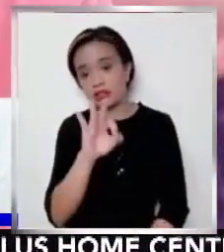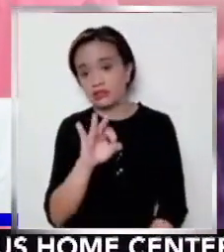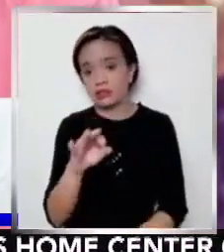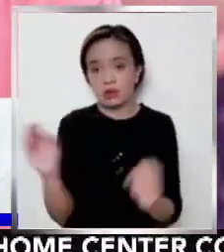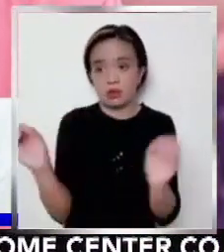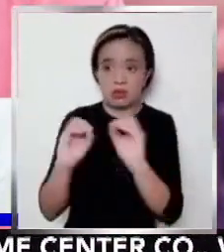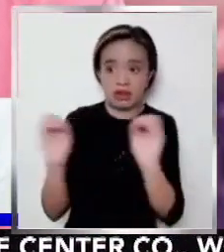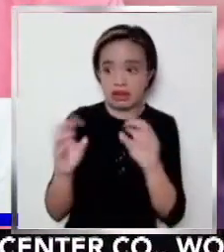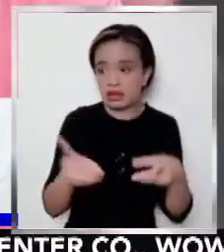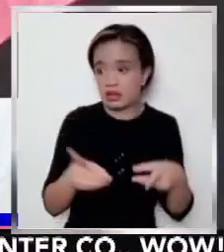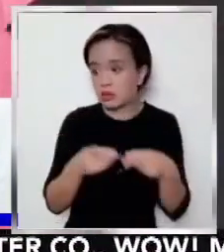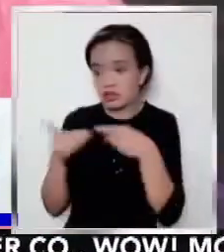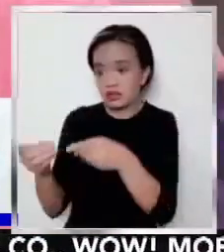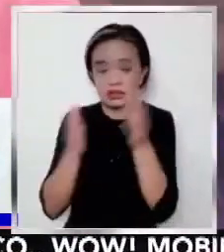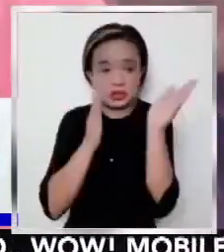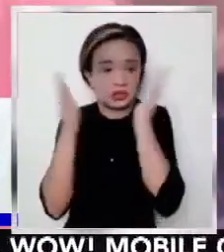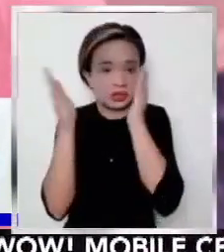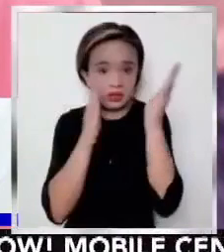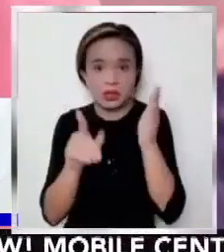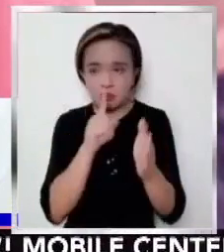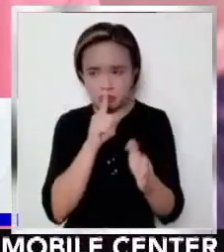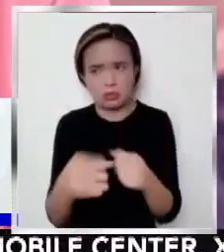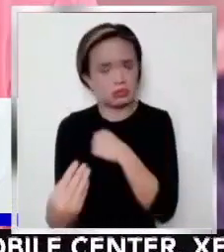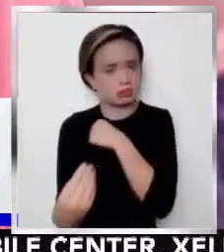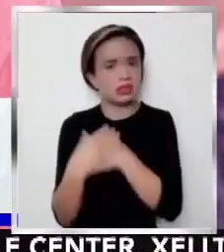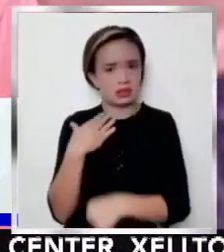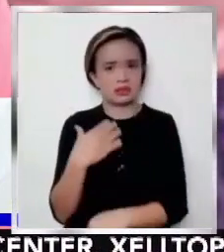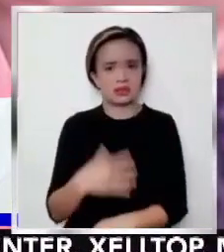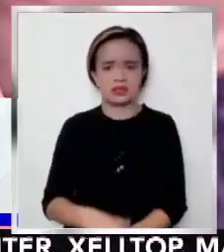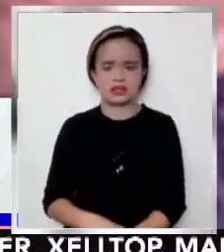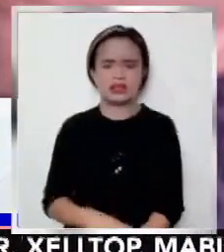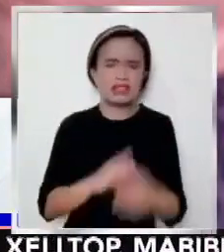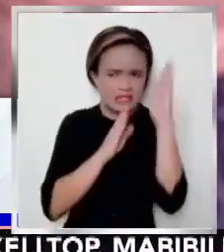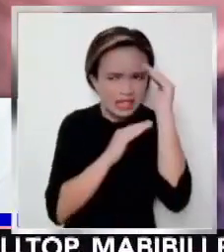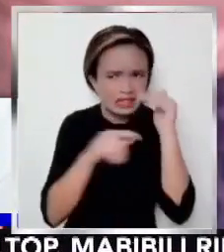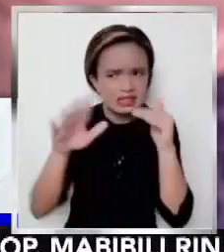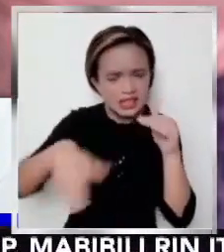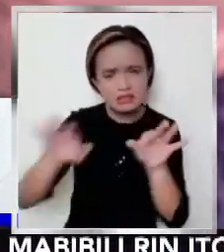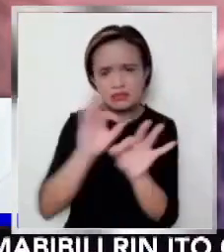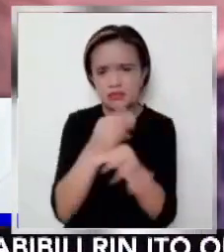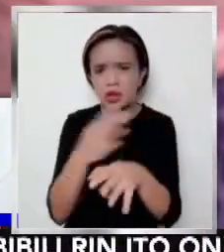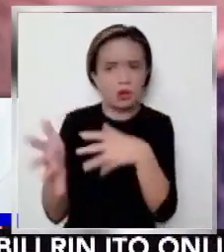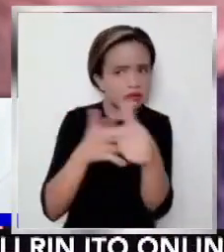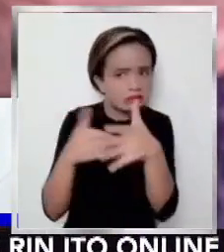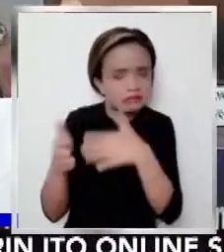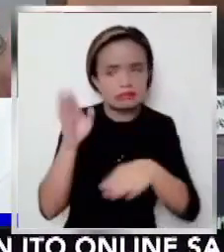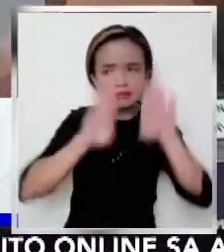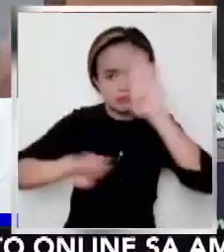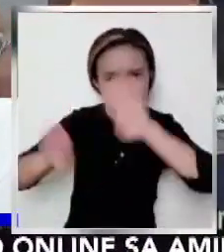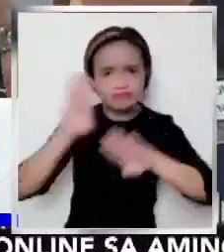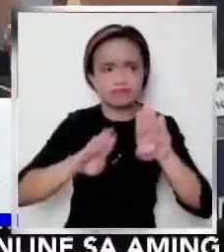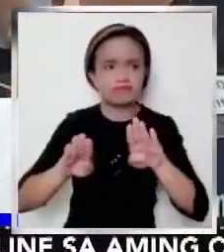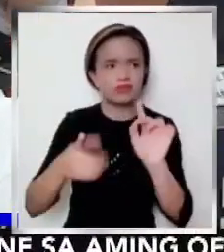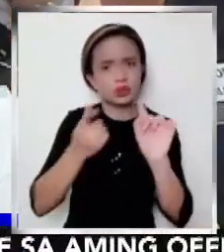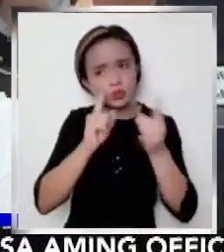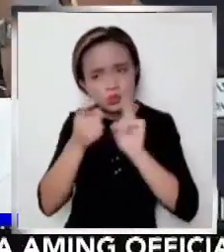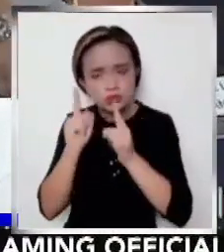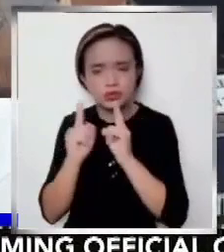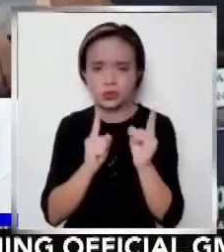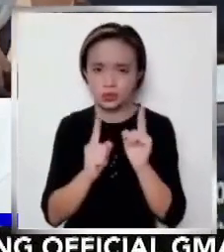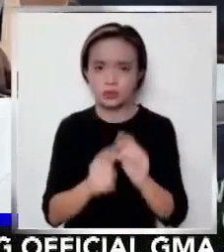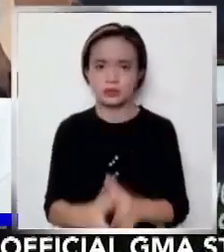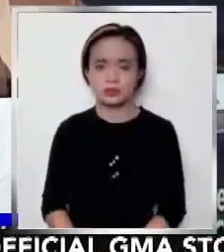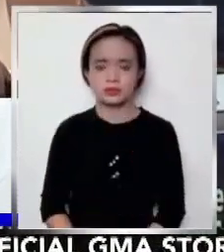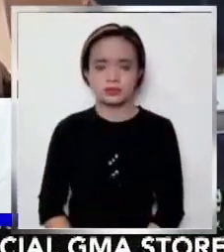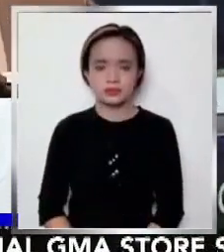services, siyempre apektado kami. Sana ayusin naman nila kung ano man yung problema, mag-usap-usap. Para sa GMA